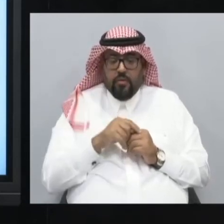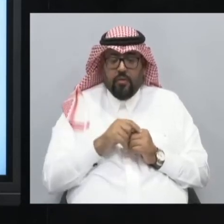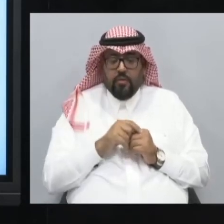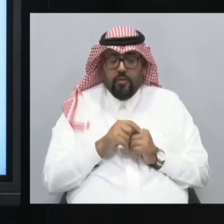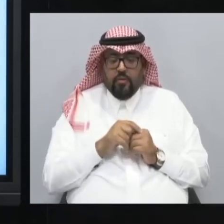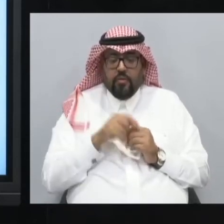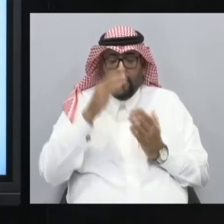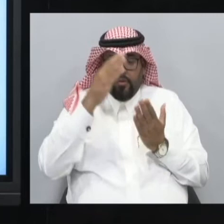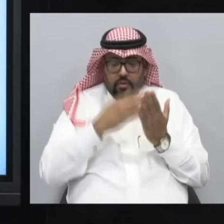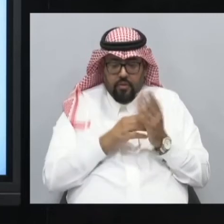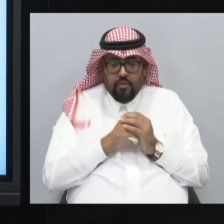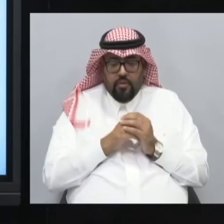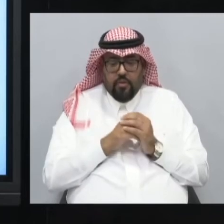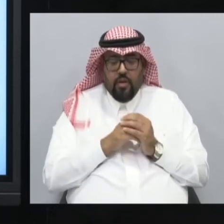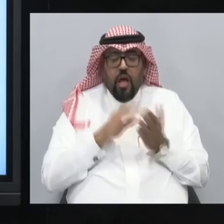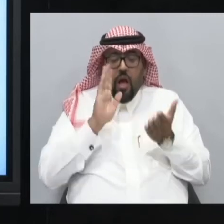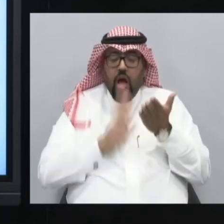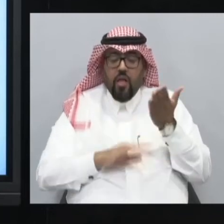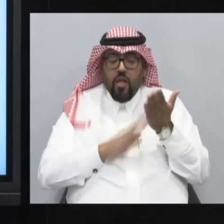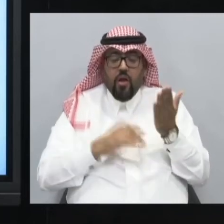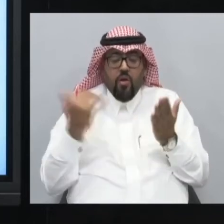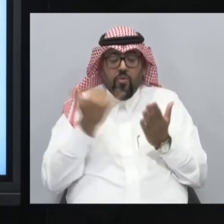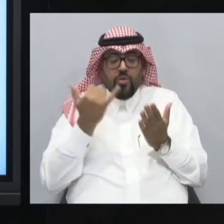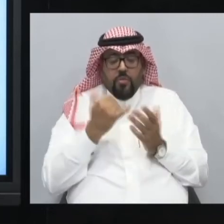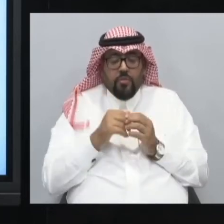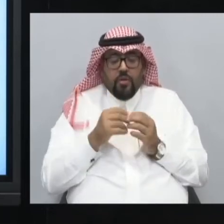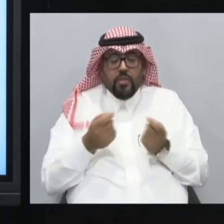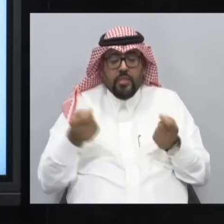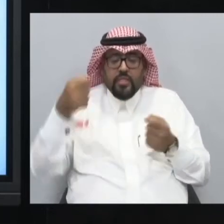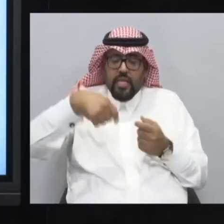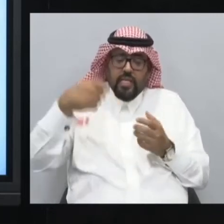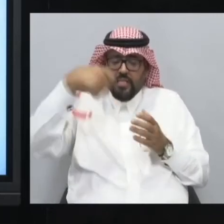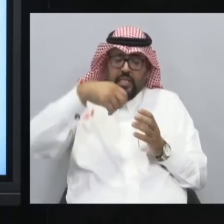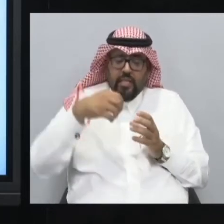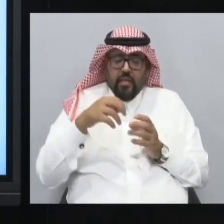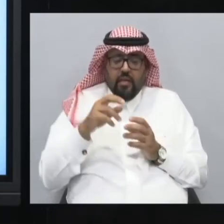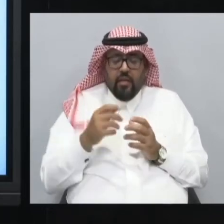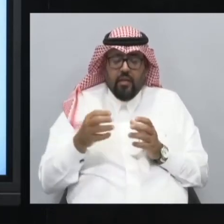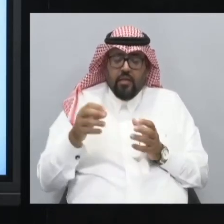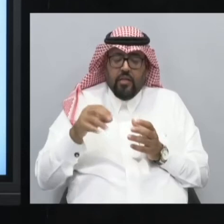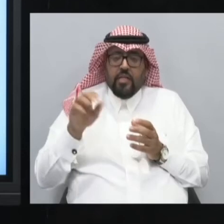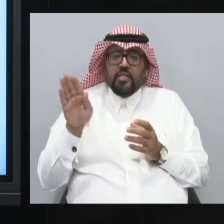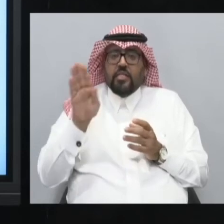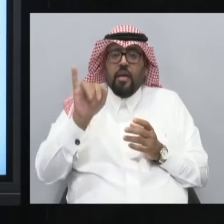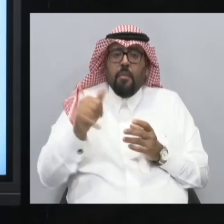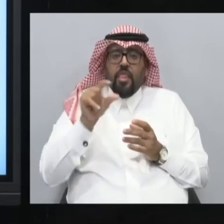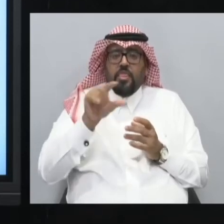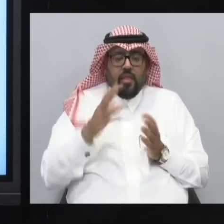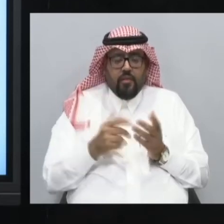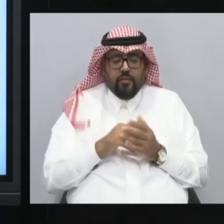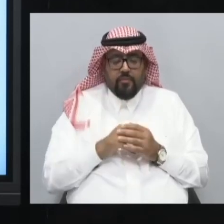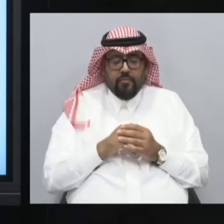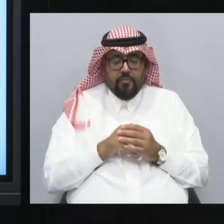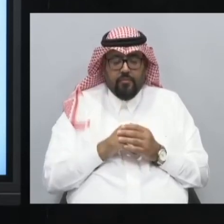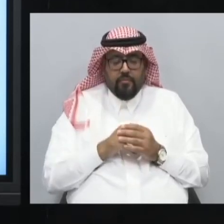بأنك الآن وضعت الفكرة ثم سؤالا أنت تجيب، تقرأ أجب عن ذلك عن الفقرة والإجابة ما ذكر في الفقرة